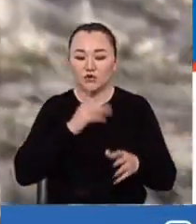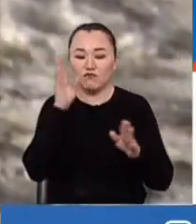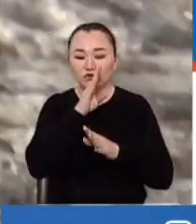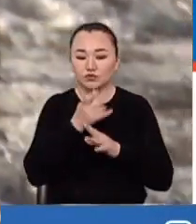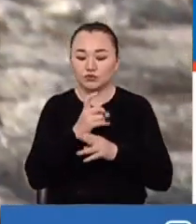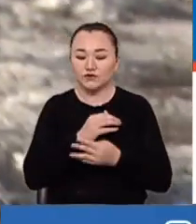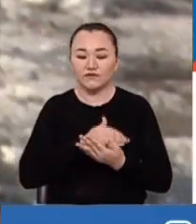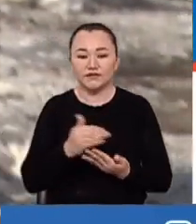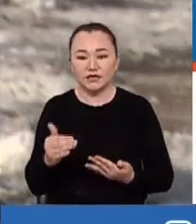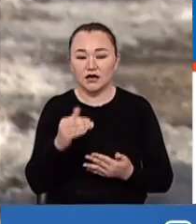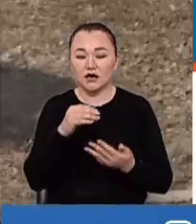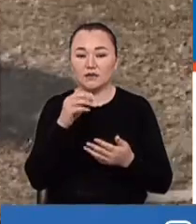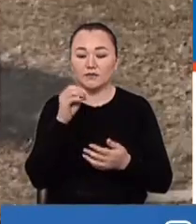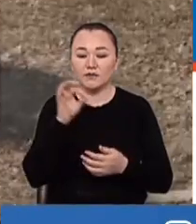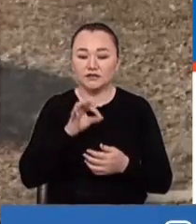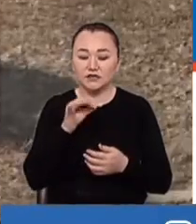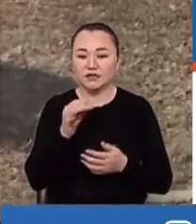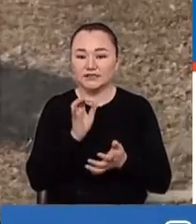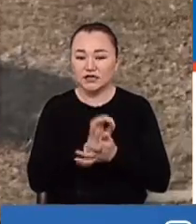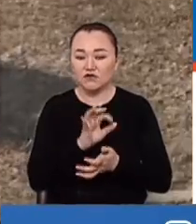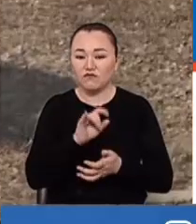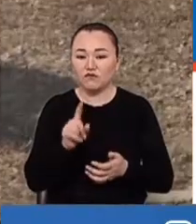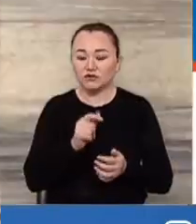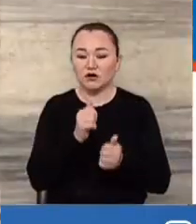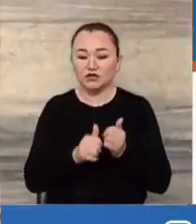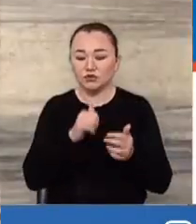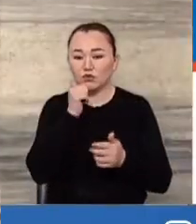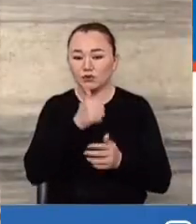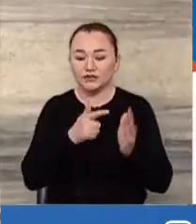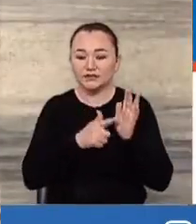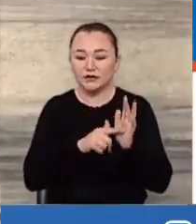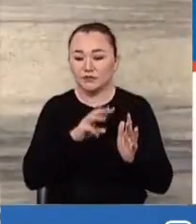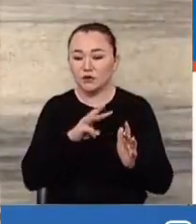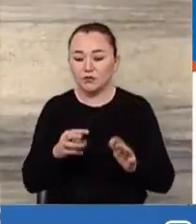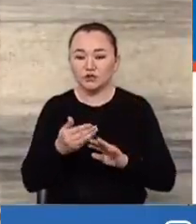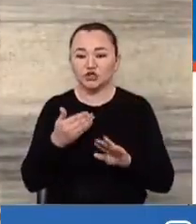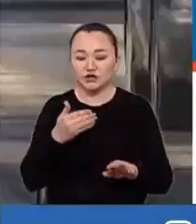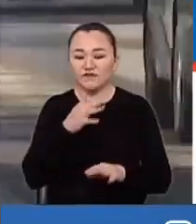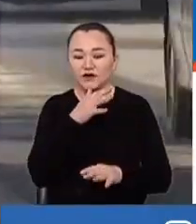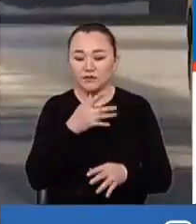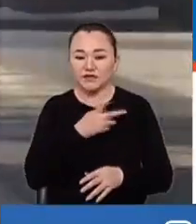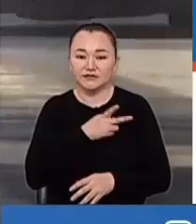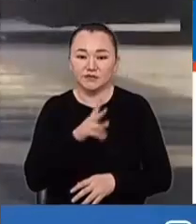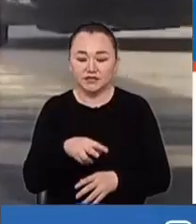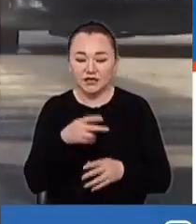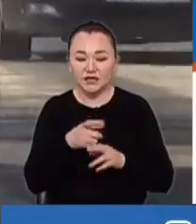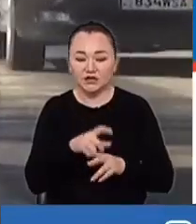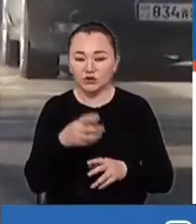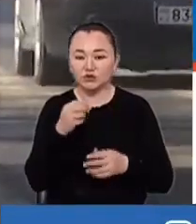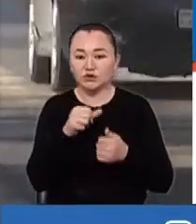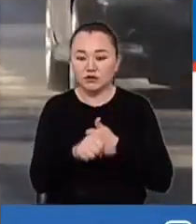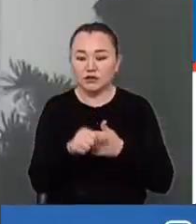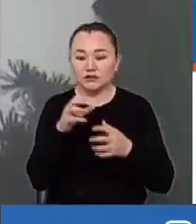очень высока. По оценкам ВОЗ, его загрязнение ежегодно приводит к 7 миллионам преждевременных смертей. Помимо этого,